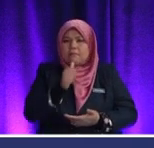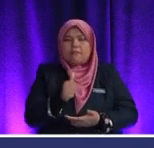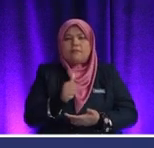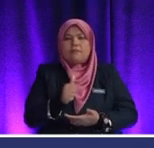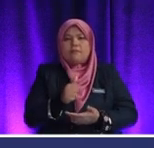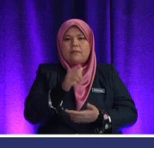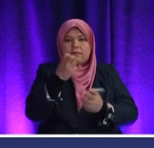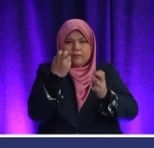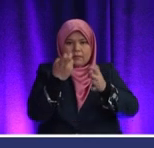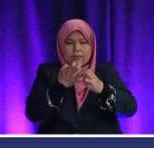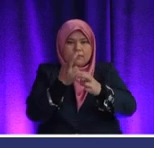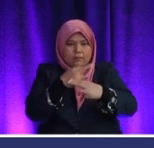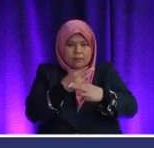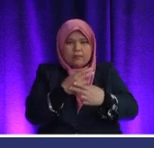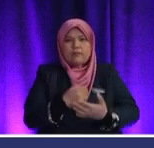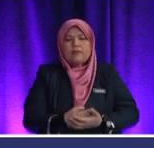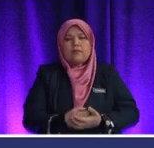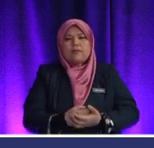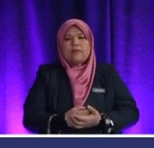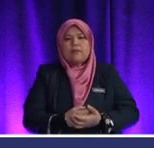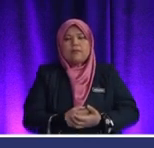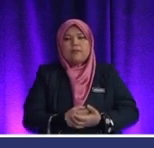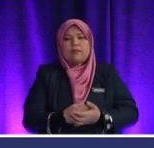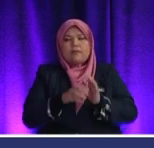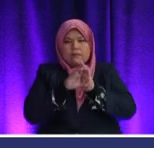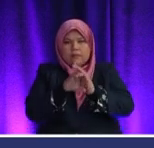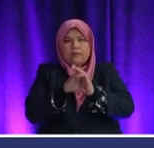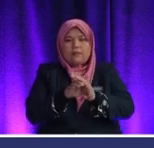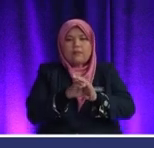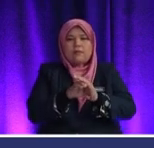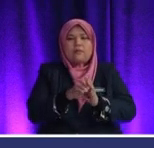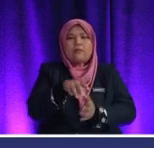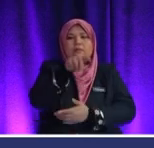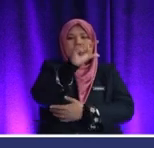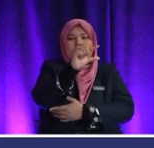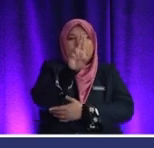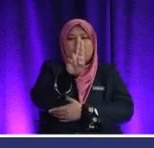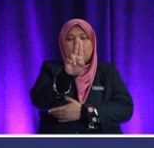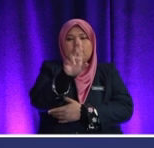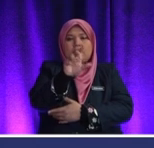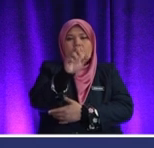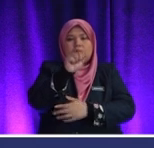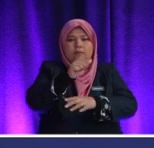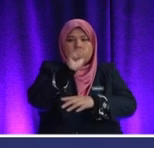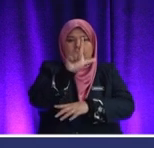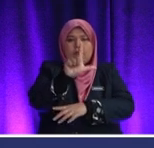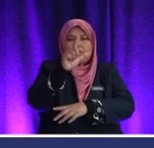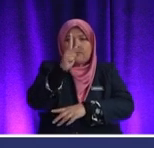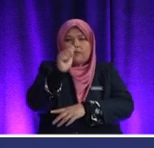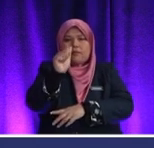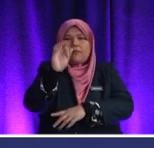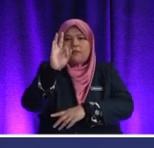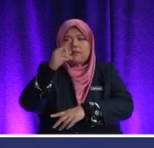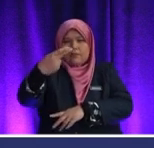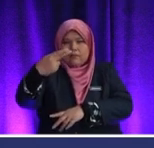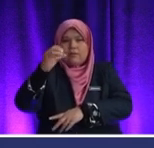contohnya bahan seperti naftalina kita ada larutan glukosa dan juga akohol etanol itu adalah